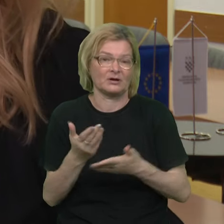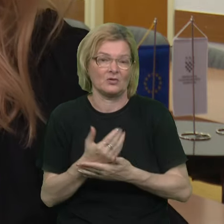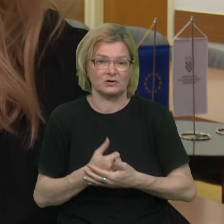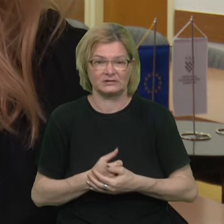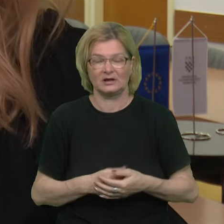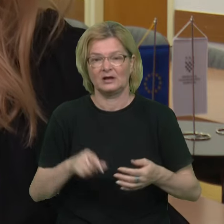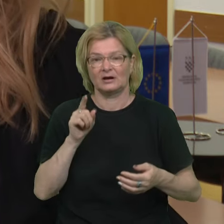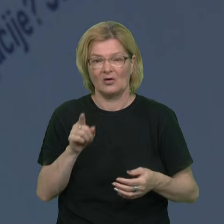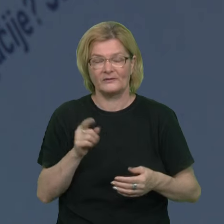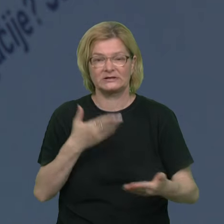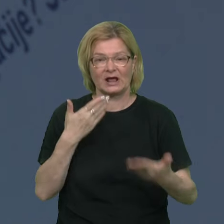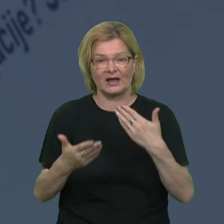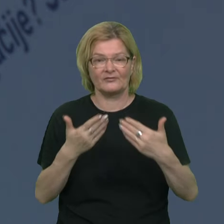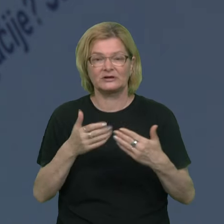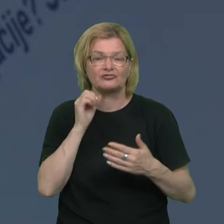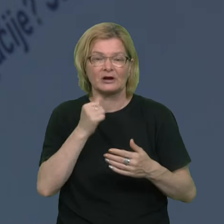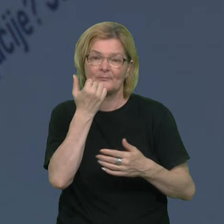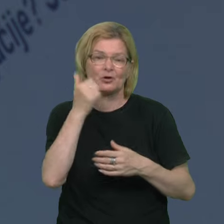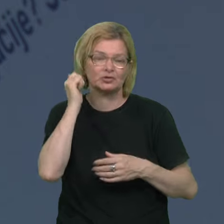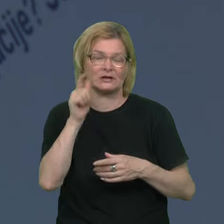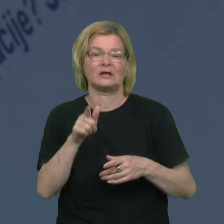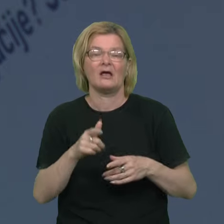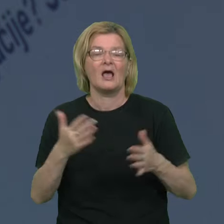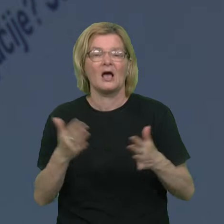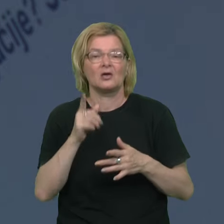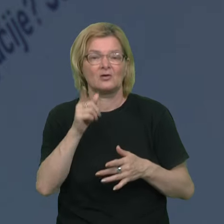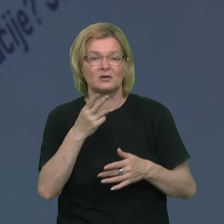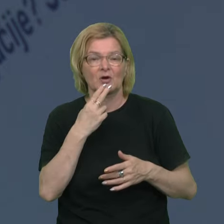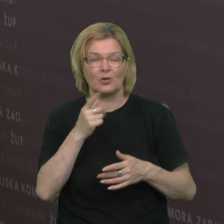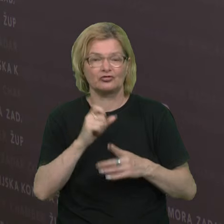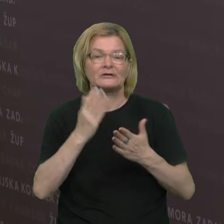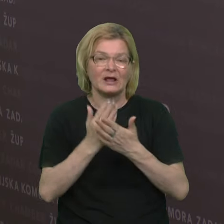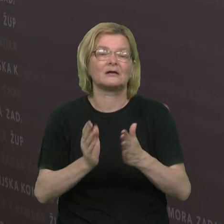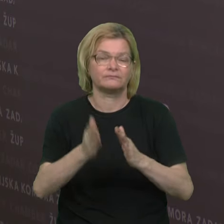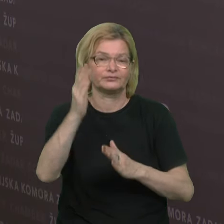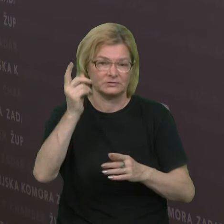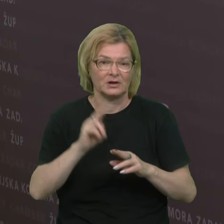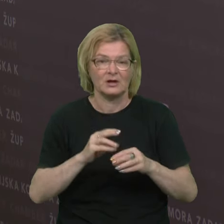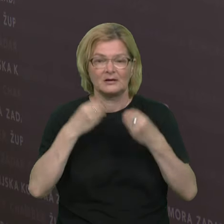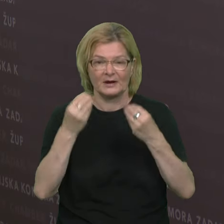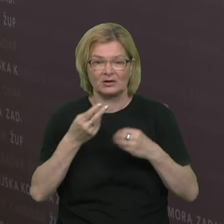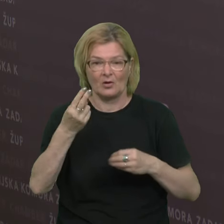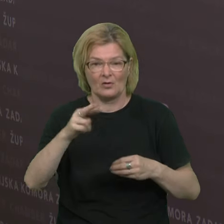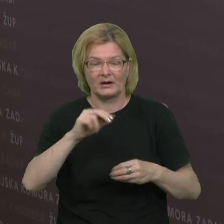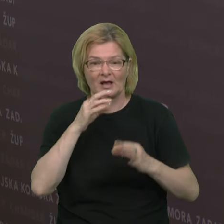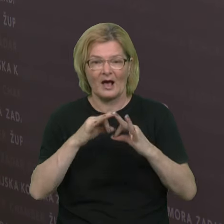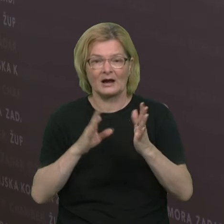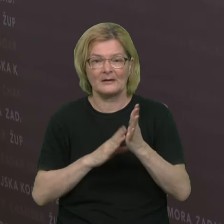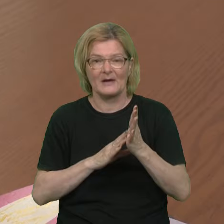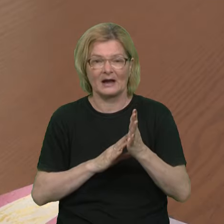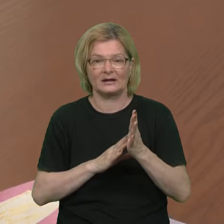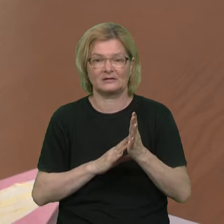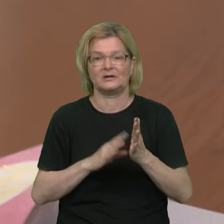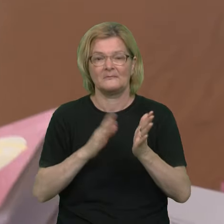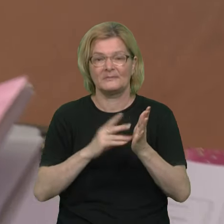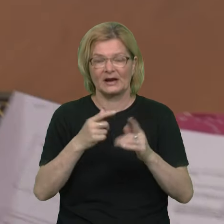bi mogao biti koristan. Na ovoj se konferenciji i ženama poduzetnicama kao i onima koje će to tek postati kroz predavanje obratila i